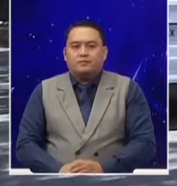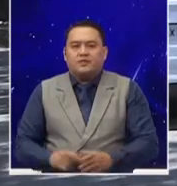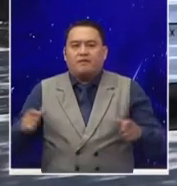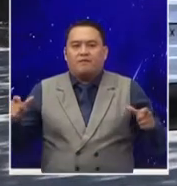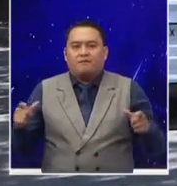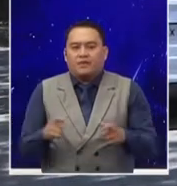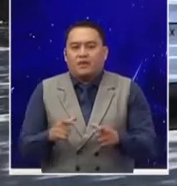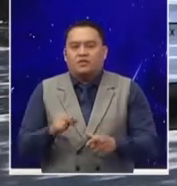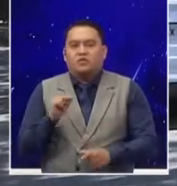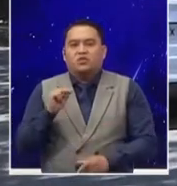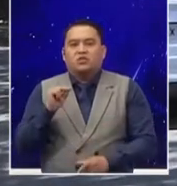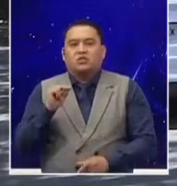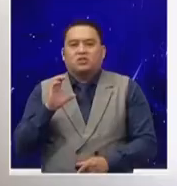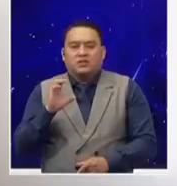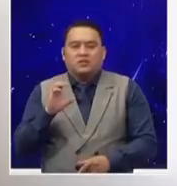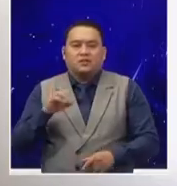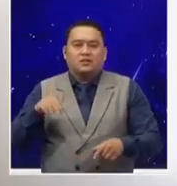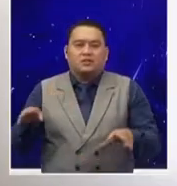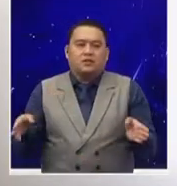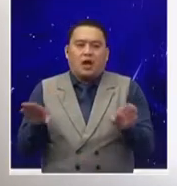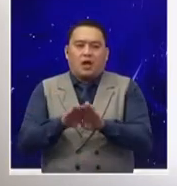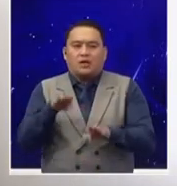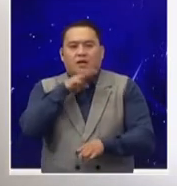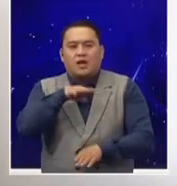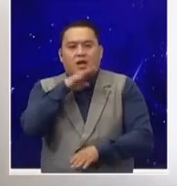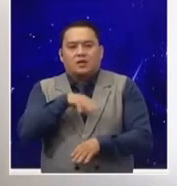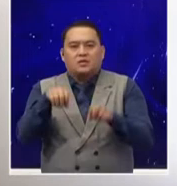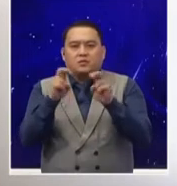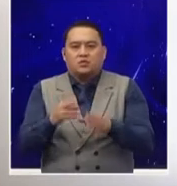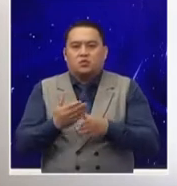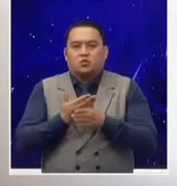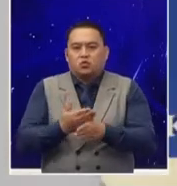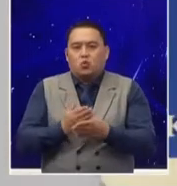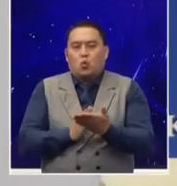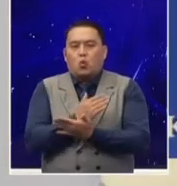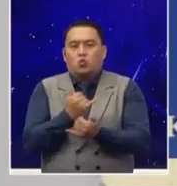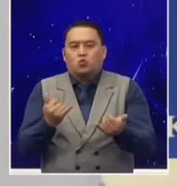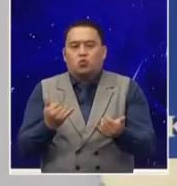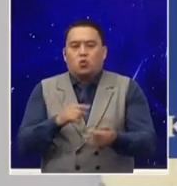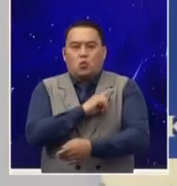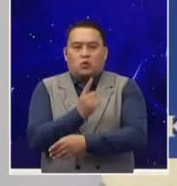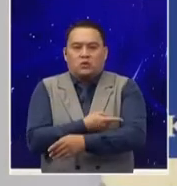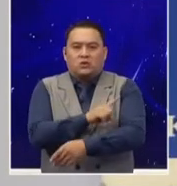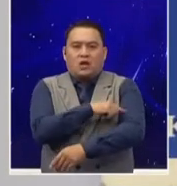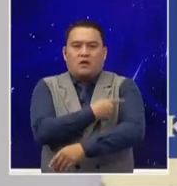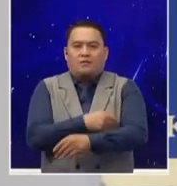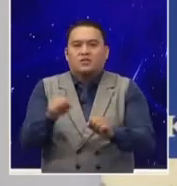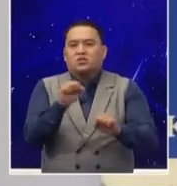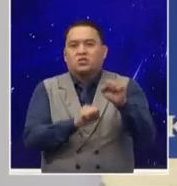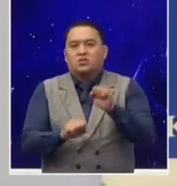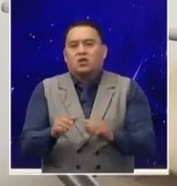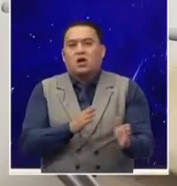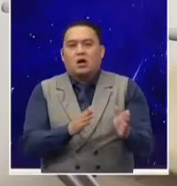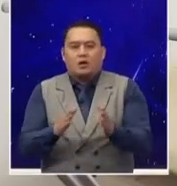введения в стране режима чрезвычайного положения Текелийский центр оказания специальных социальных услуг перешел на усиленный санитарно-дезинфекционный